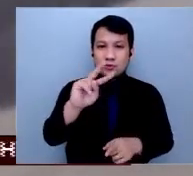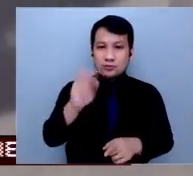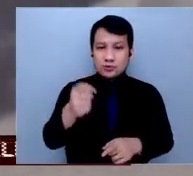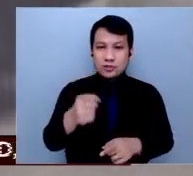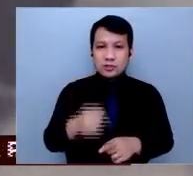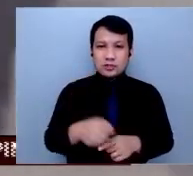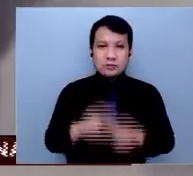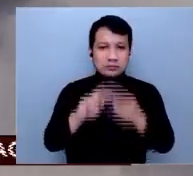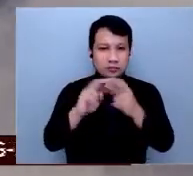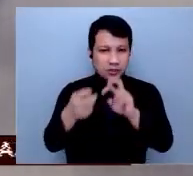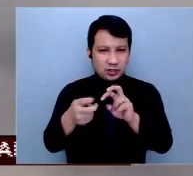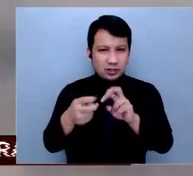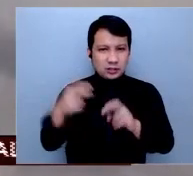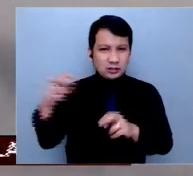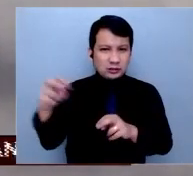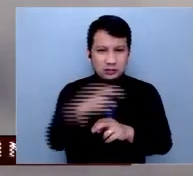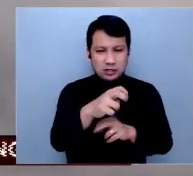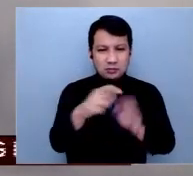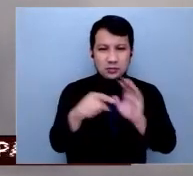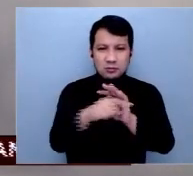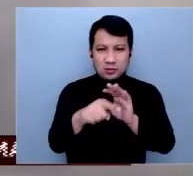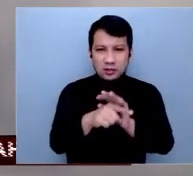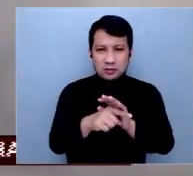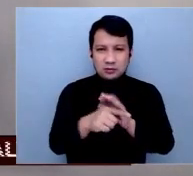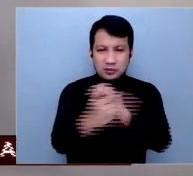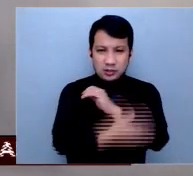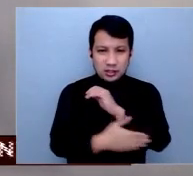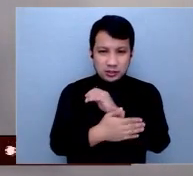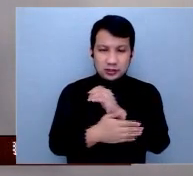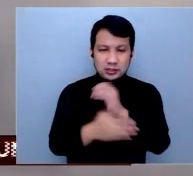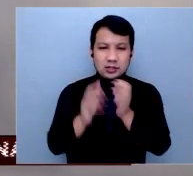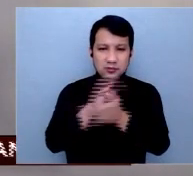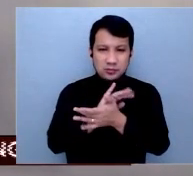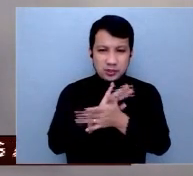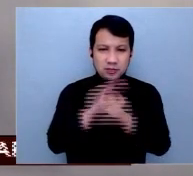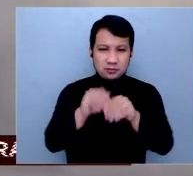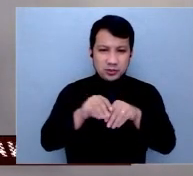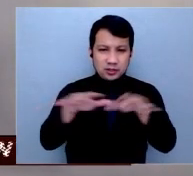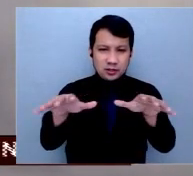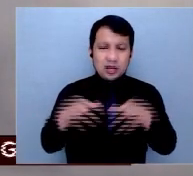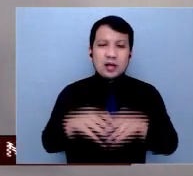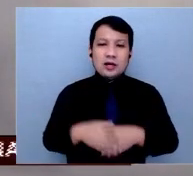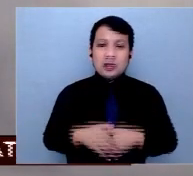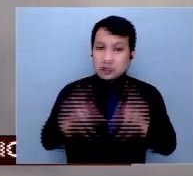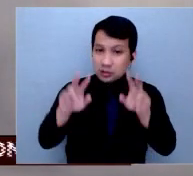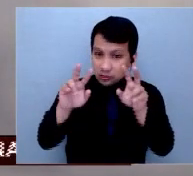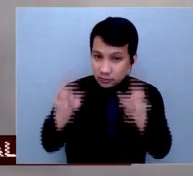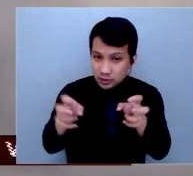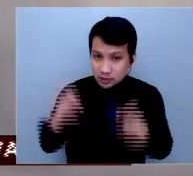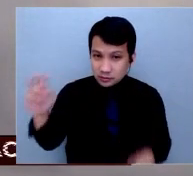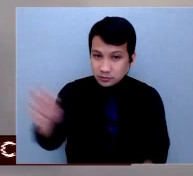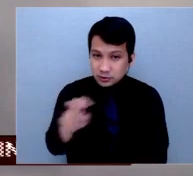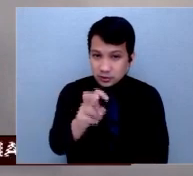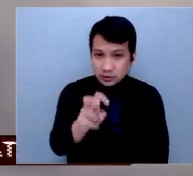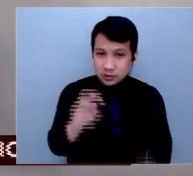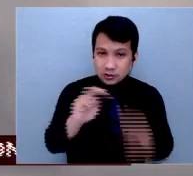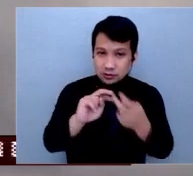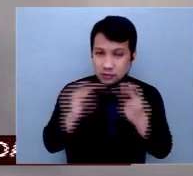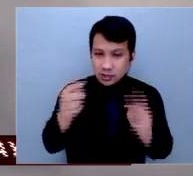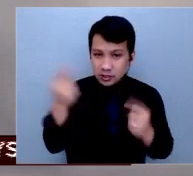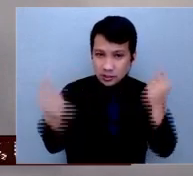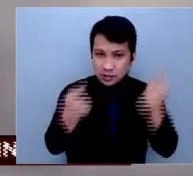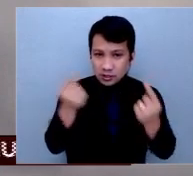variant, travel ban, countries at pandemic. Meron ding nabanggit tungkol sa travels, variant of concern